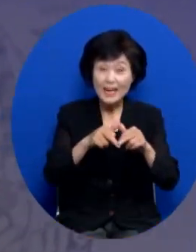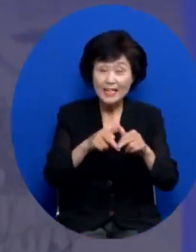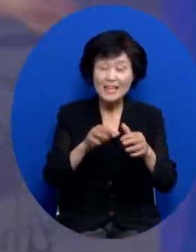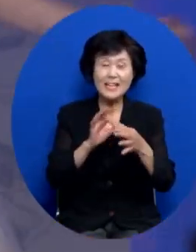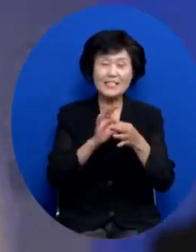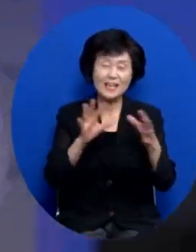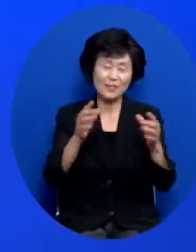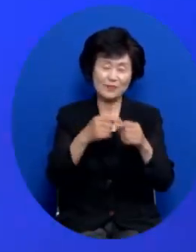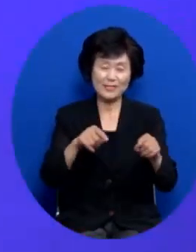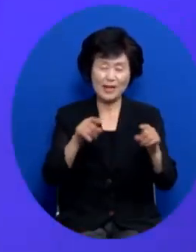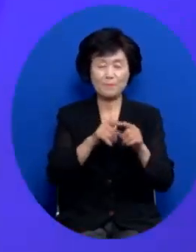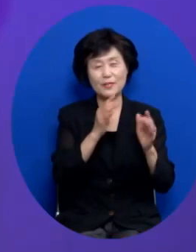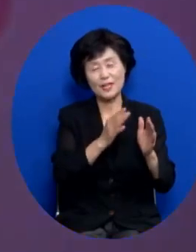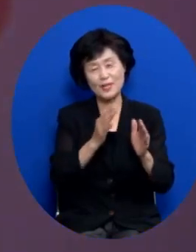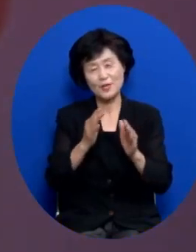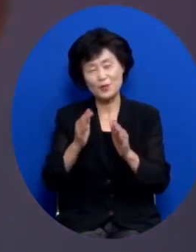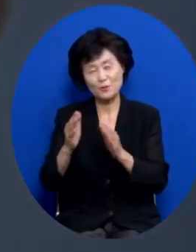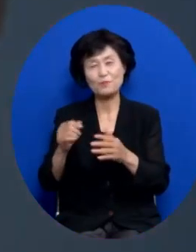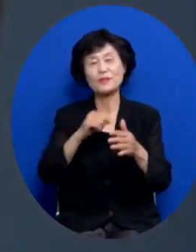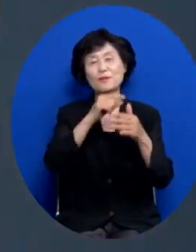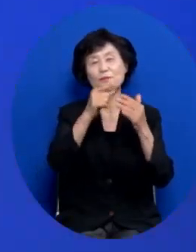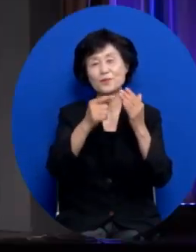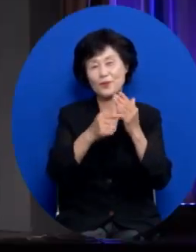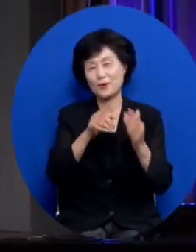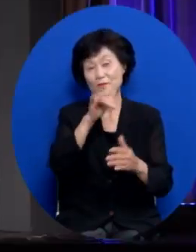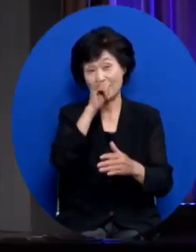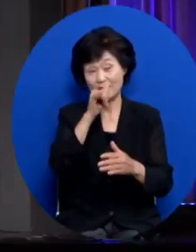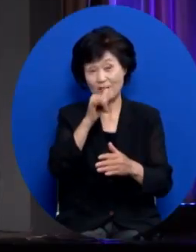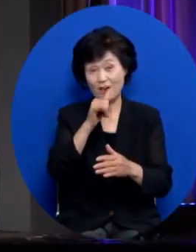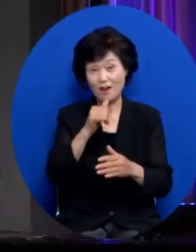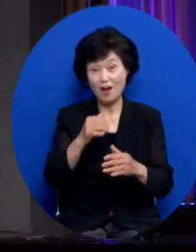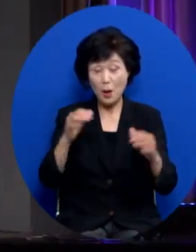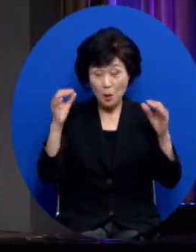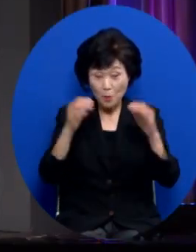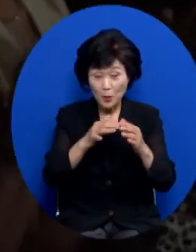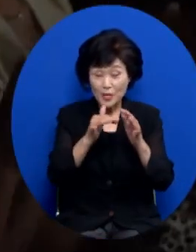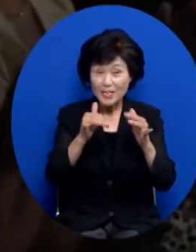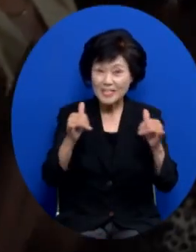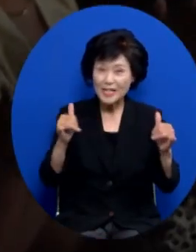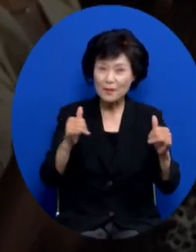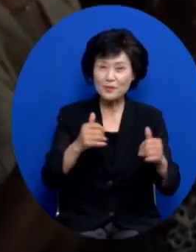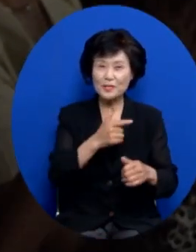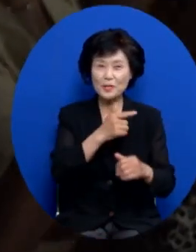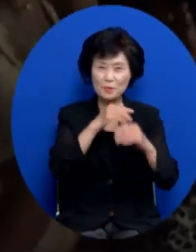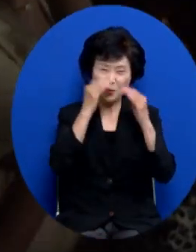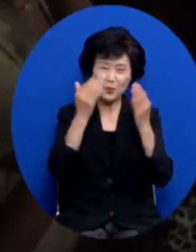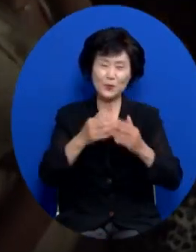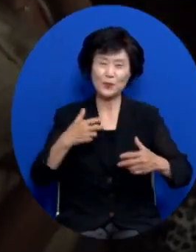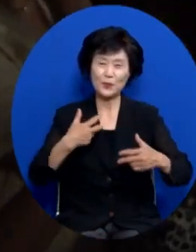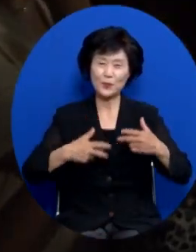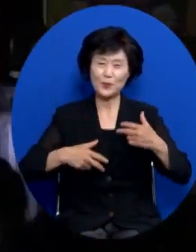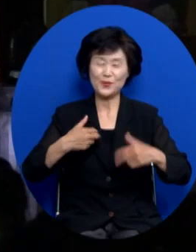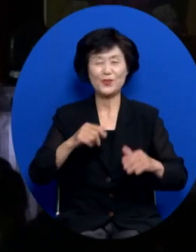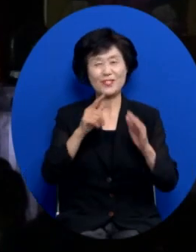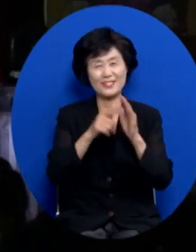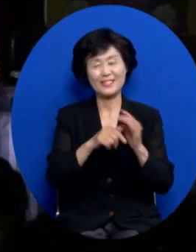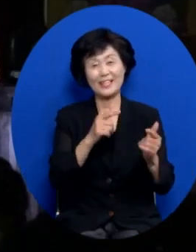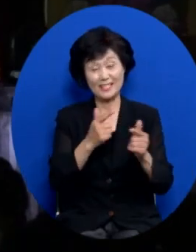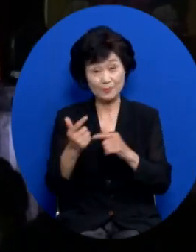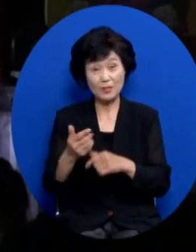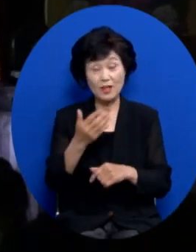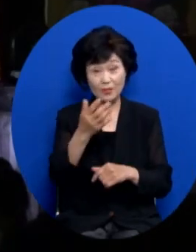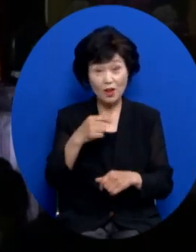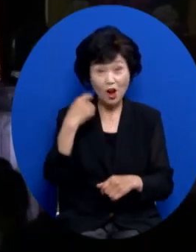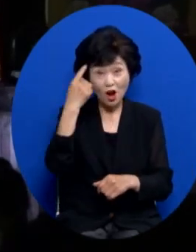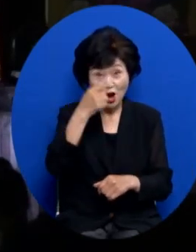함께 준비한 다양한 무대가 이어져 관객들의 눈과 귀를 즐겁게 했습니다. 다큐멘터리 영화 네 얼굴의